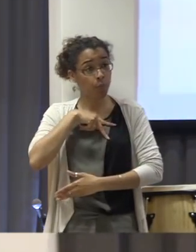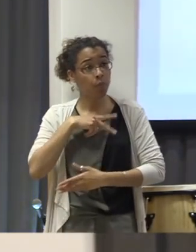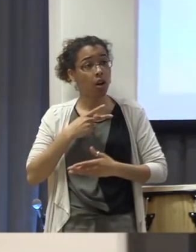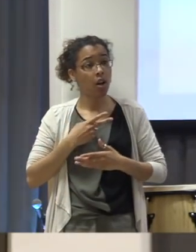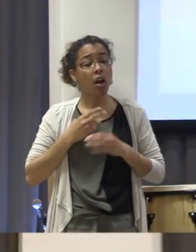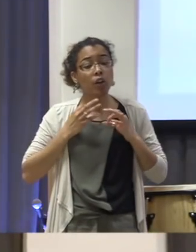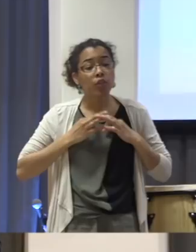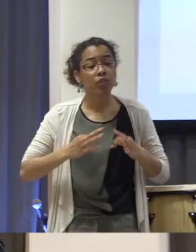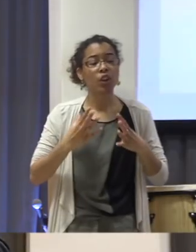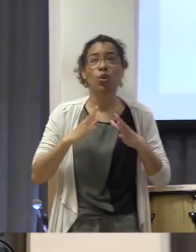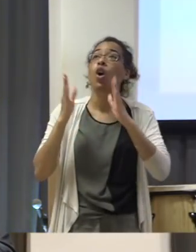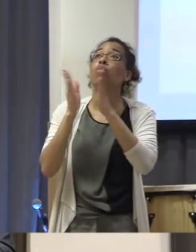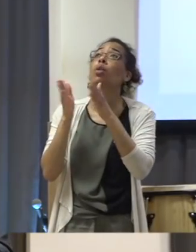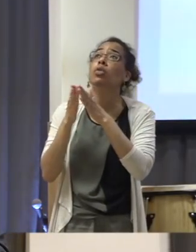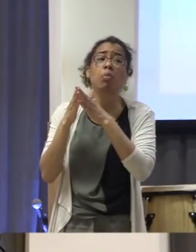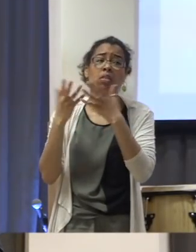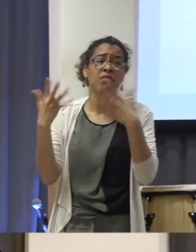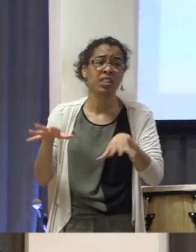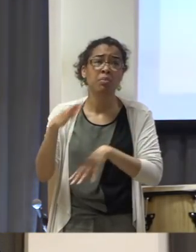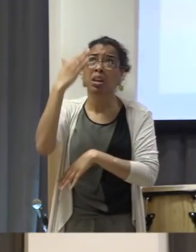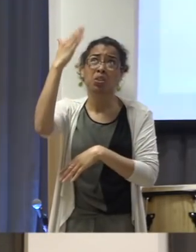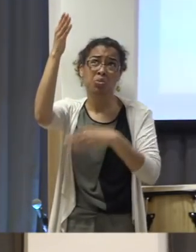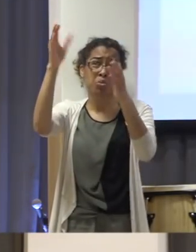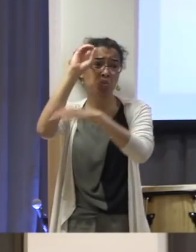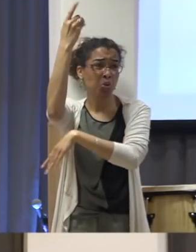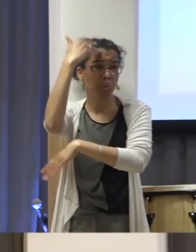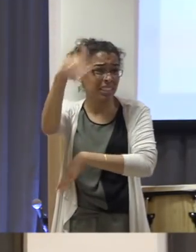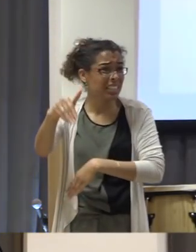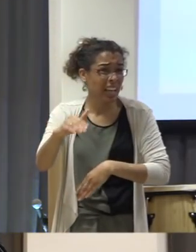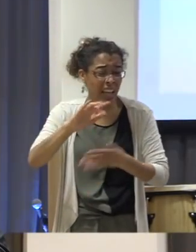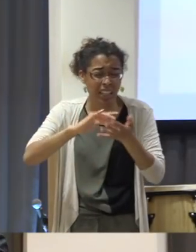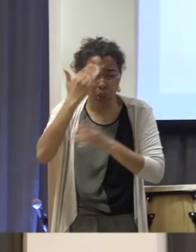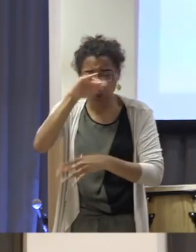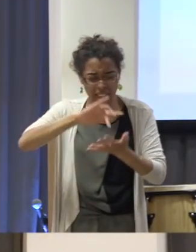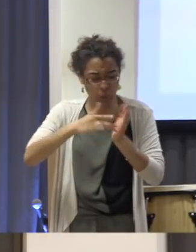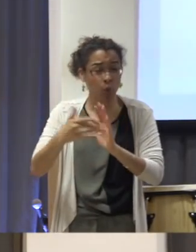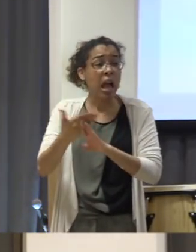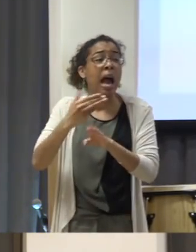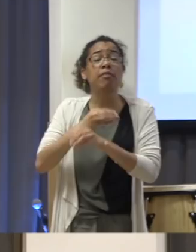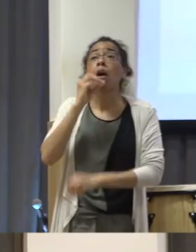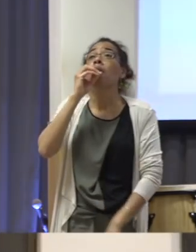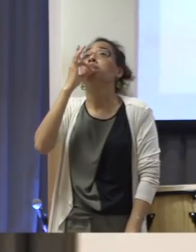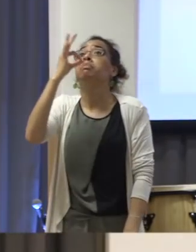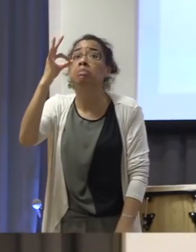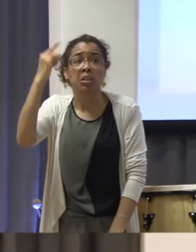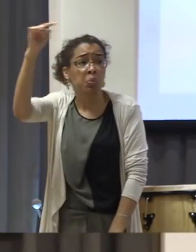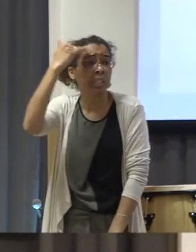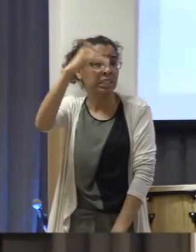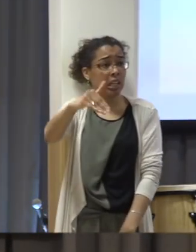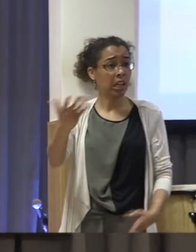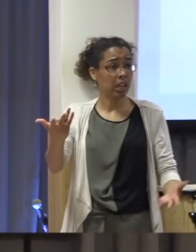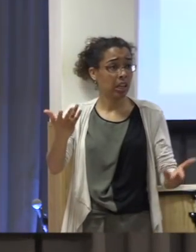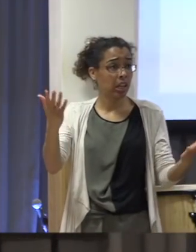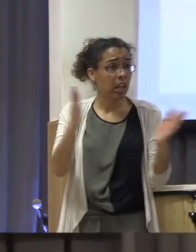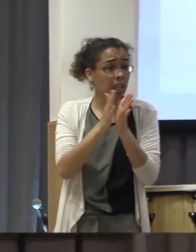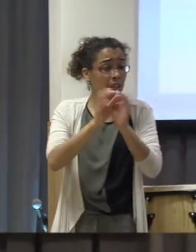prenons plus le temps de demander à Dieu, parce que Dieu connaît. Il connaît toutes choses. Avant que tu ouvres la bouche, Dieu sait.